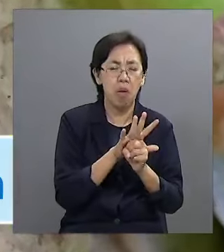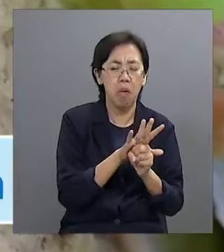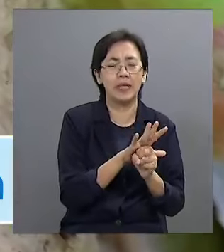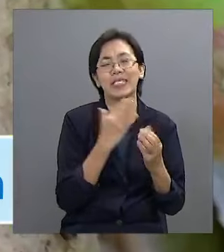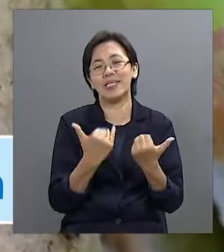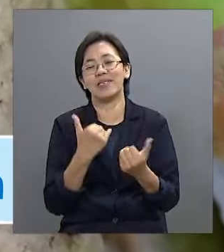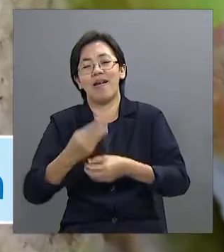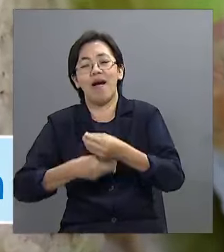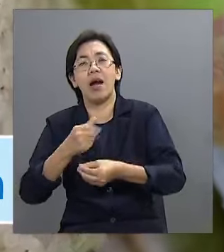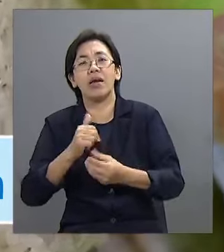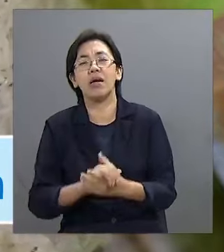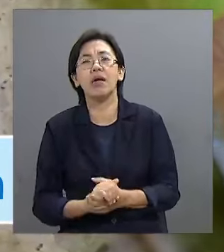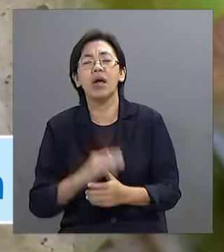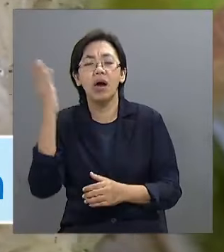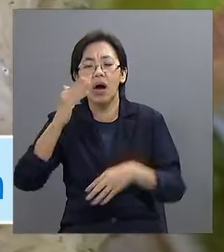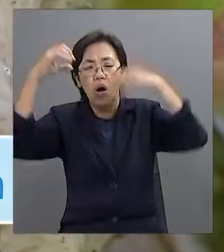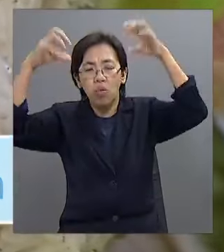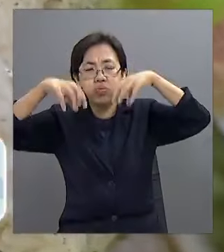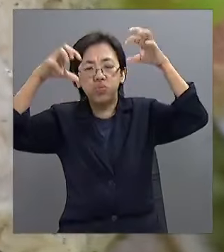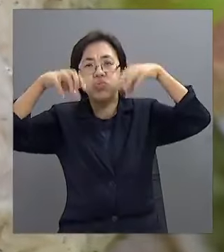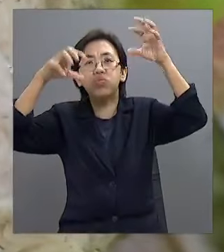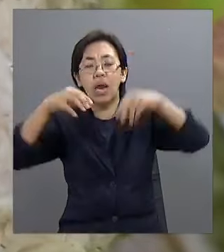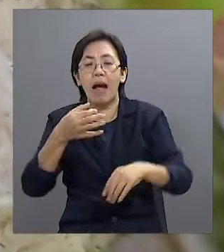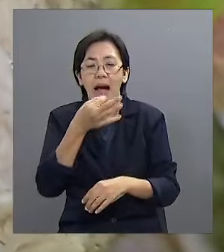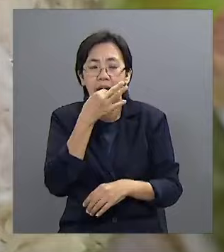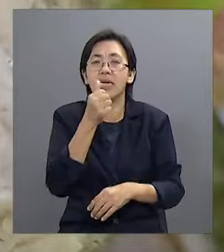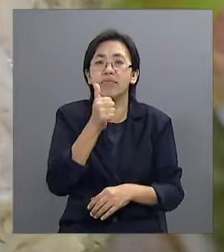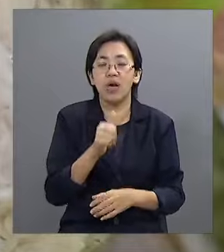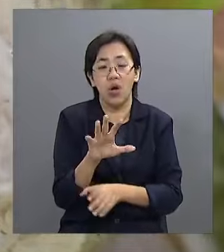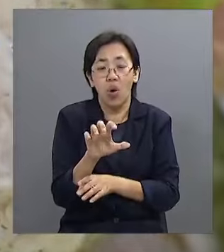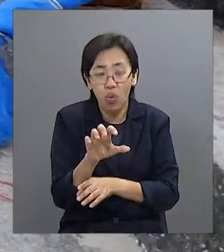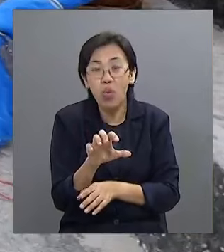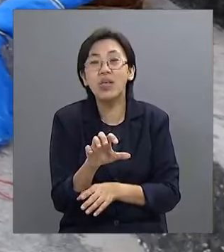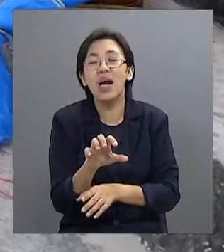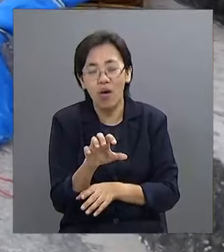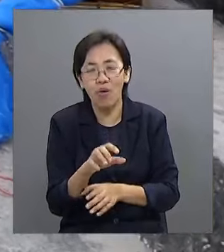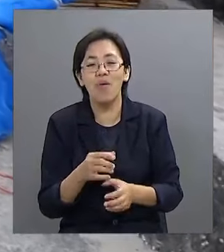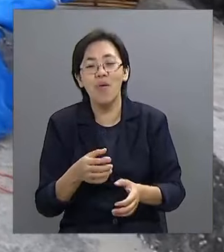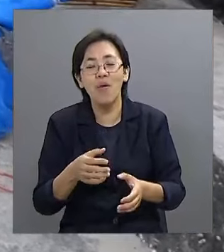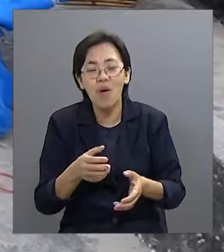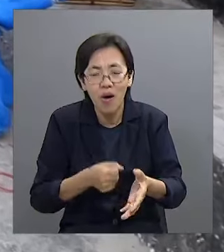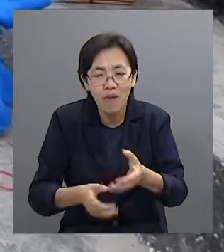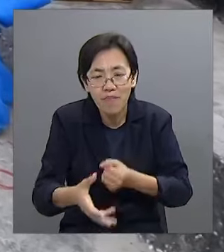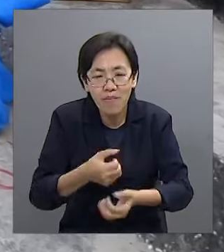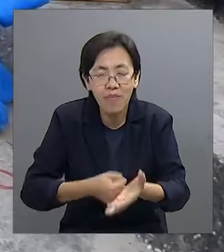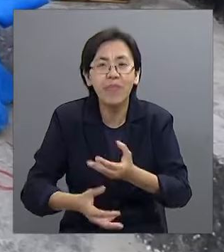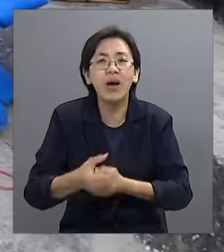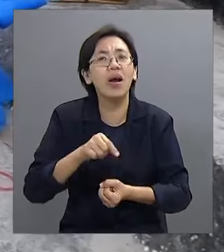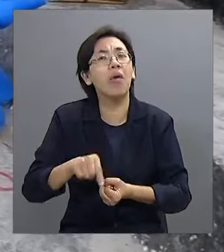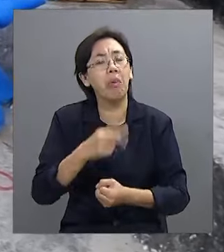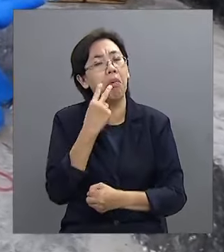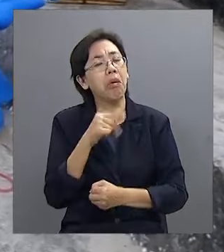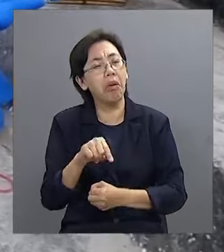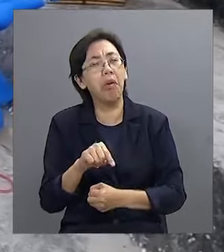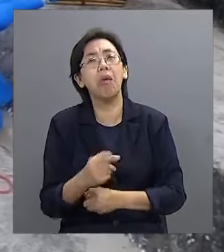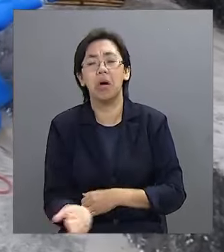แปลงมาจะส่งผลดีต่อบางอาชีพนะคุณผู้ชมอย่างจับกุ้งเคยนะคะก็ทำให้คนมีรายได้เพิ่มขึ้นมาเห็นแบบนี้กลางวันนี้รีเควสน้ำพริกกะ